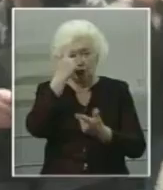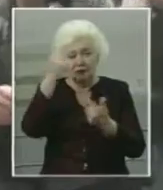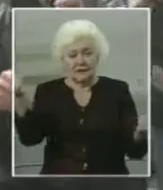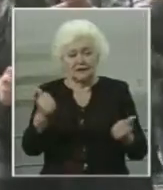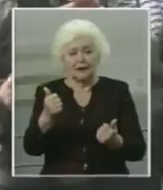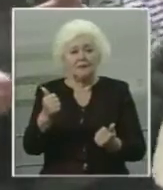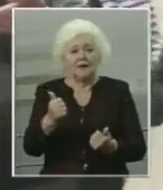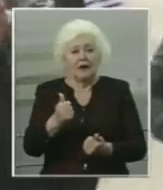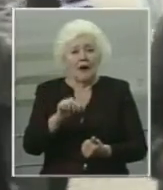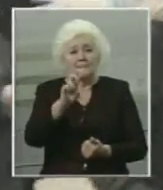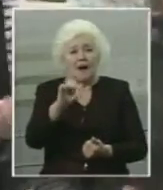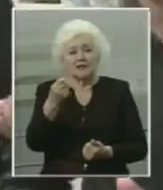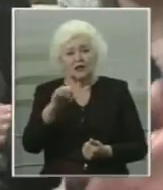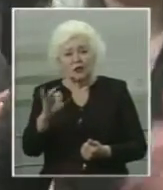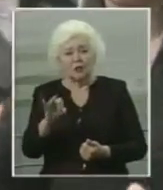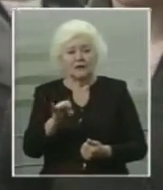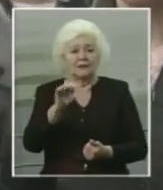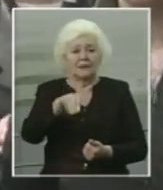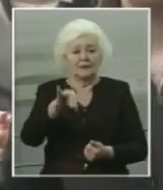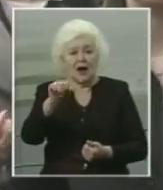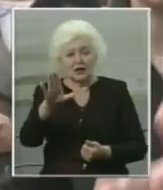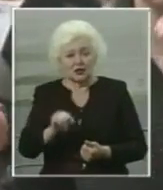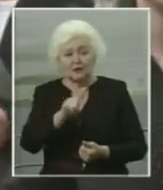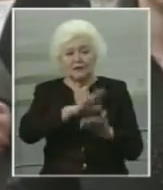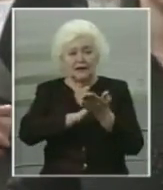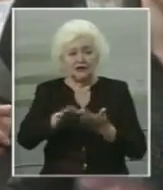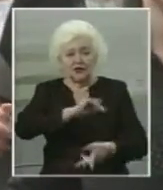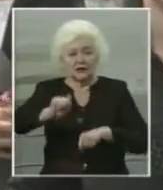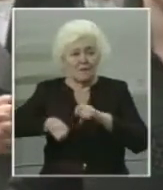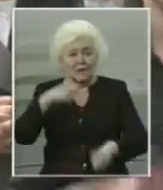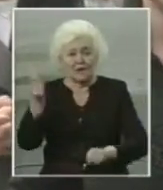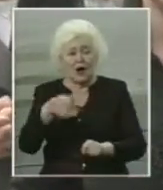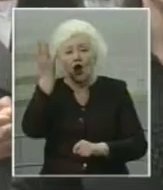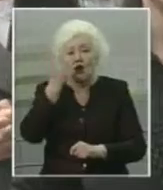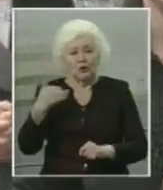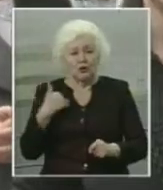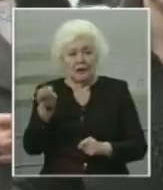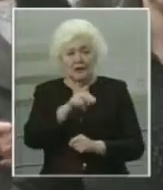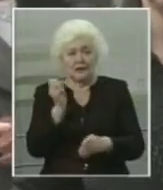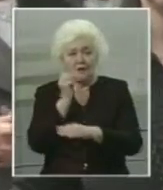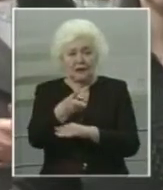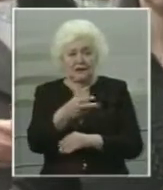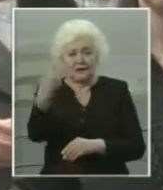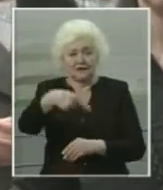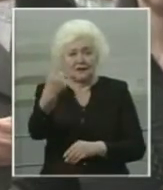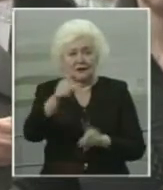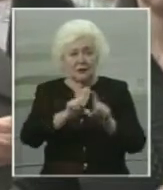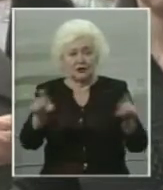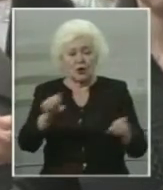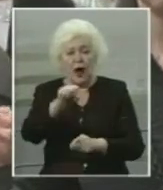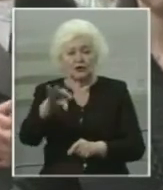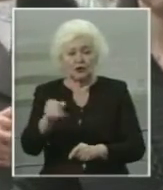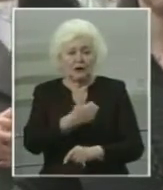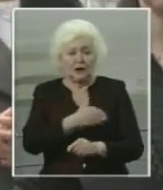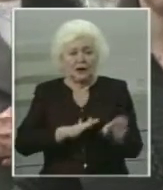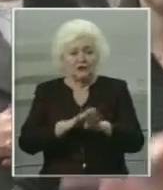Тарасовою. Все, що заявляє сьогодні Бараненко і Тарасов, це чиста провокація. Коли я виганяв їх з 21-ї школи в Антонівці, вони хотіли